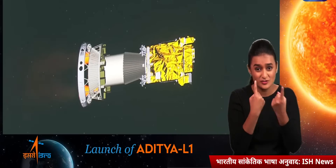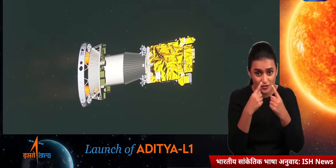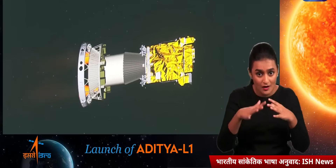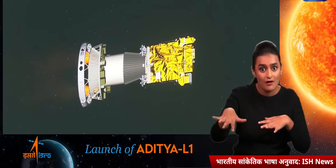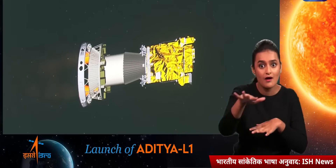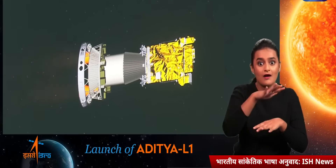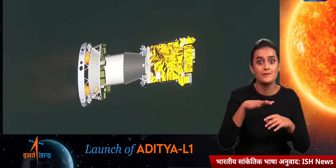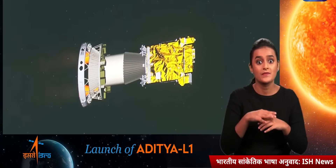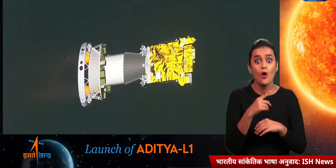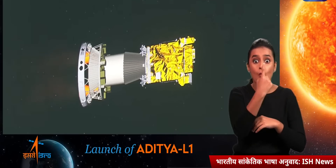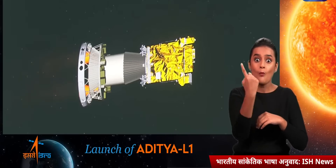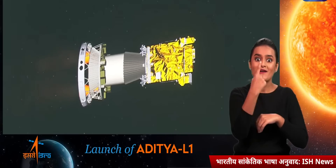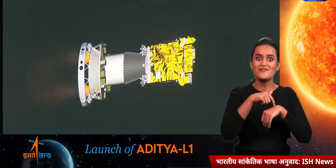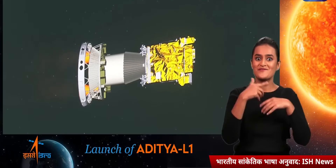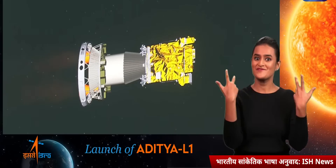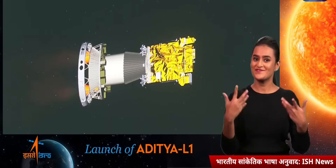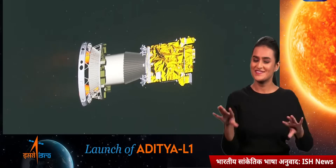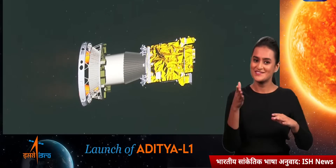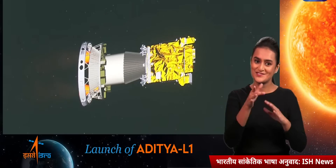+1 hour.